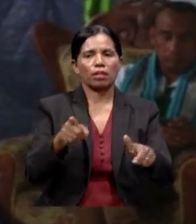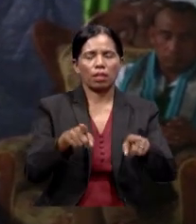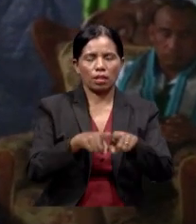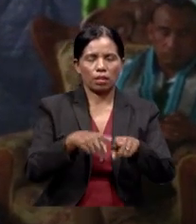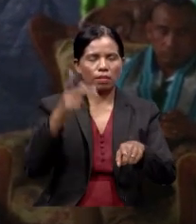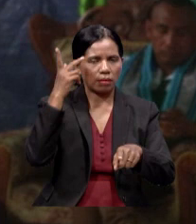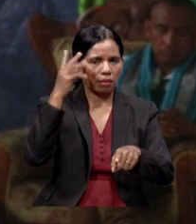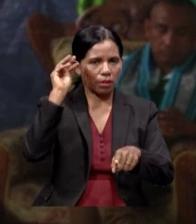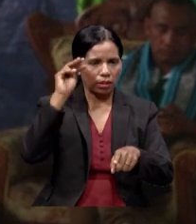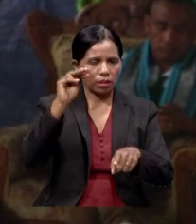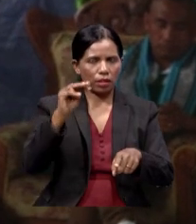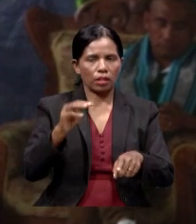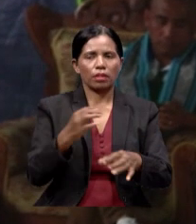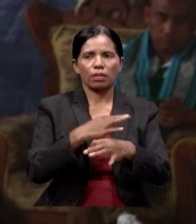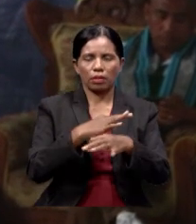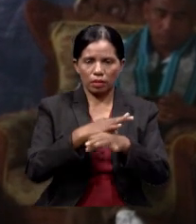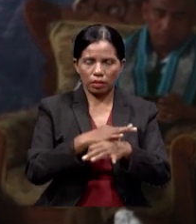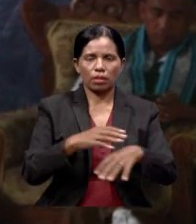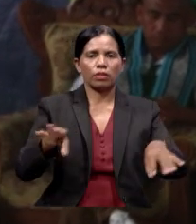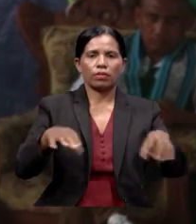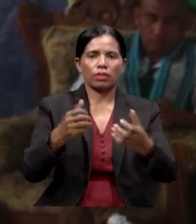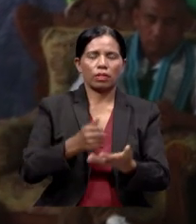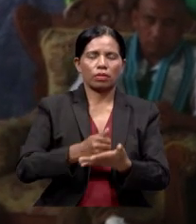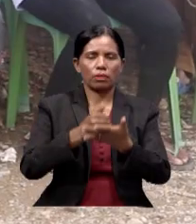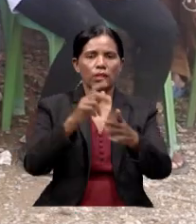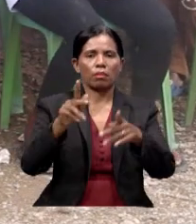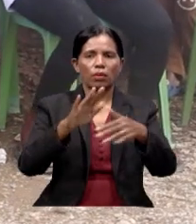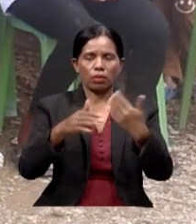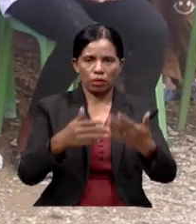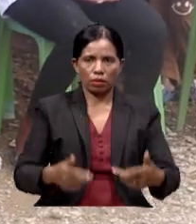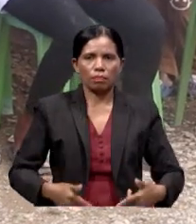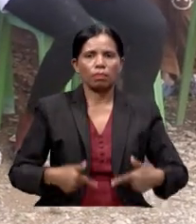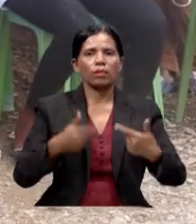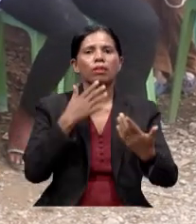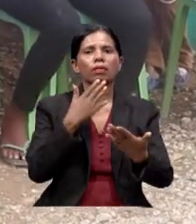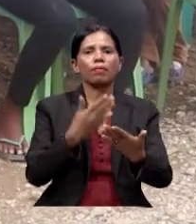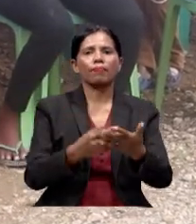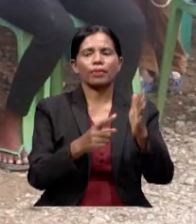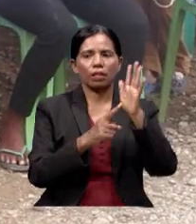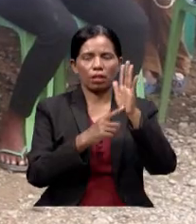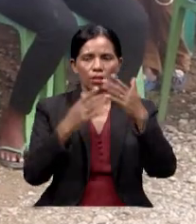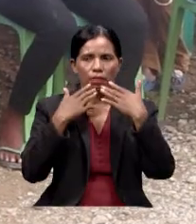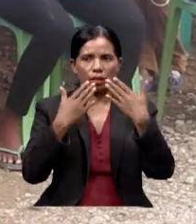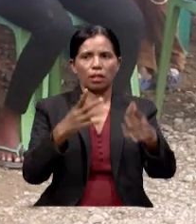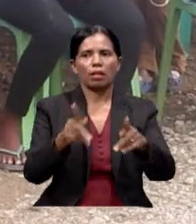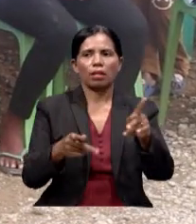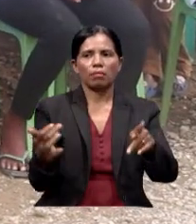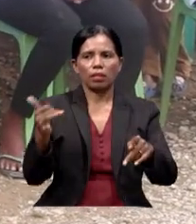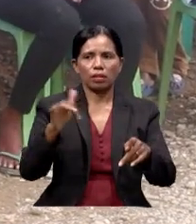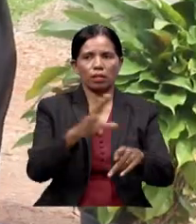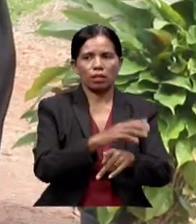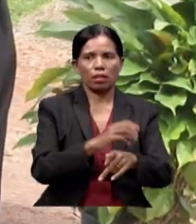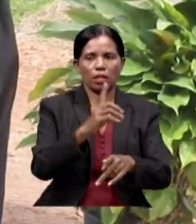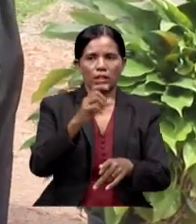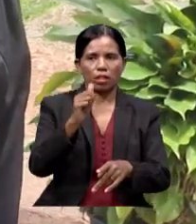ministro, para tu a dia no servi povo ne moris dia. Calbo de Mos atau agradecimento ba comunidade Sira ia are